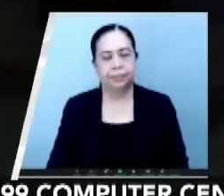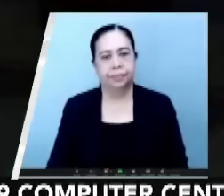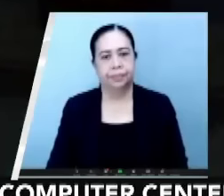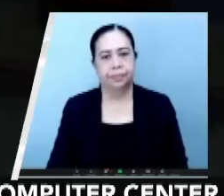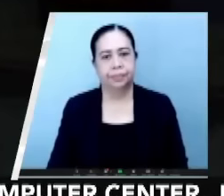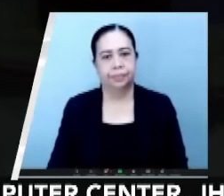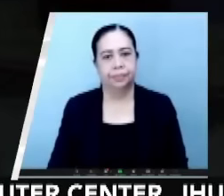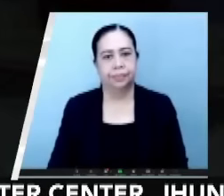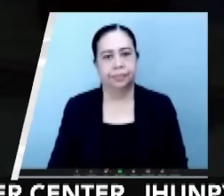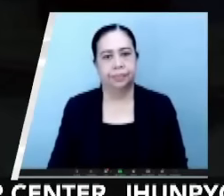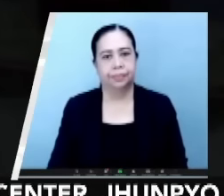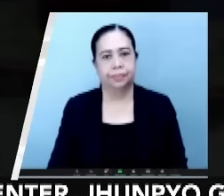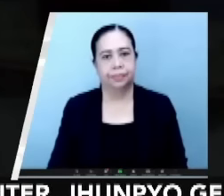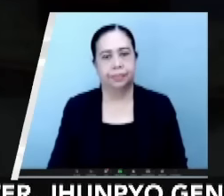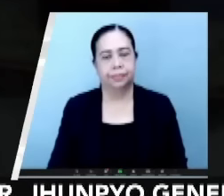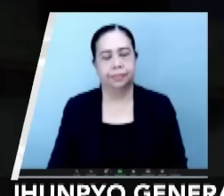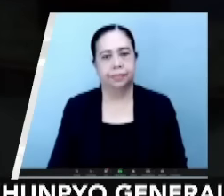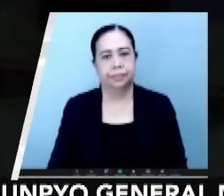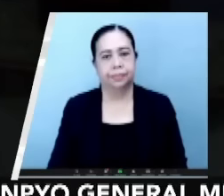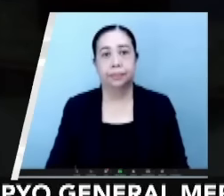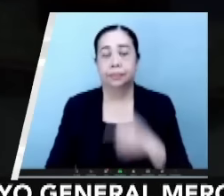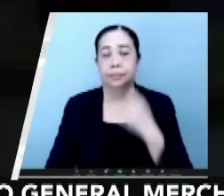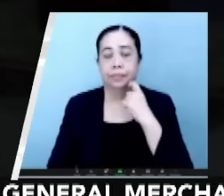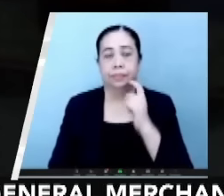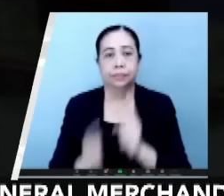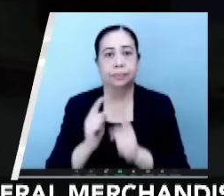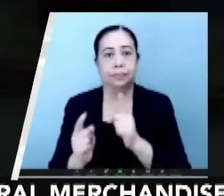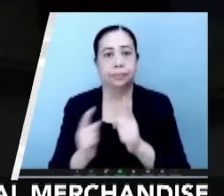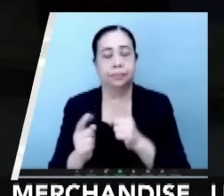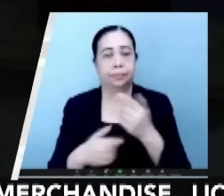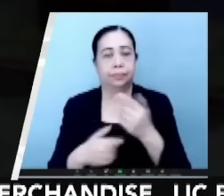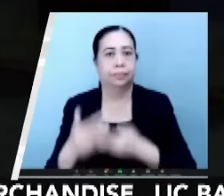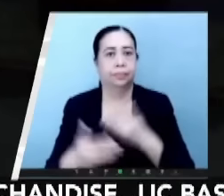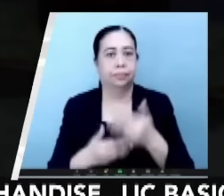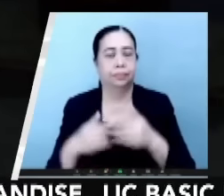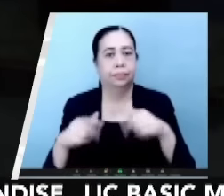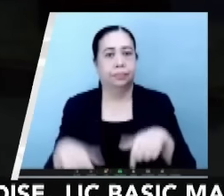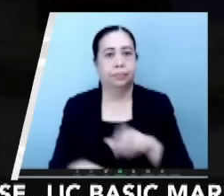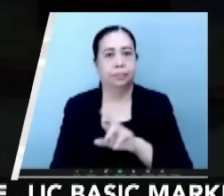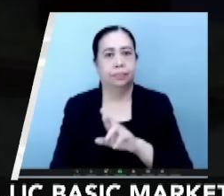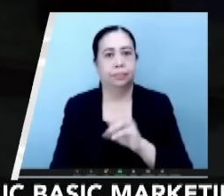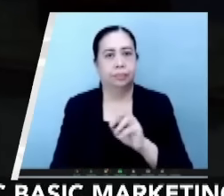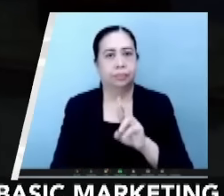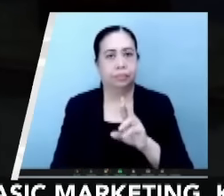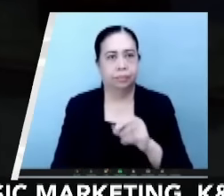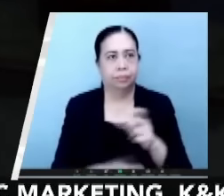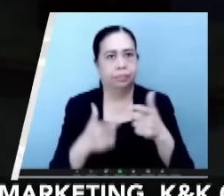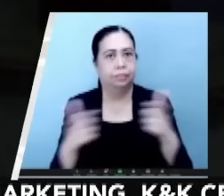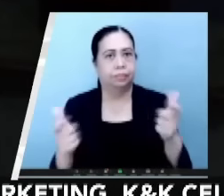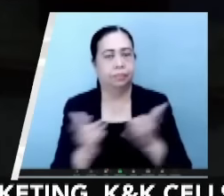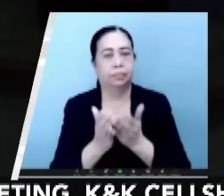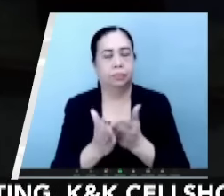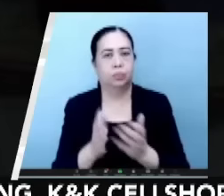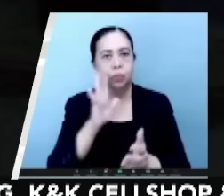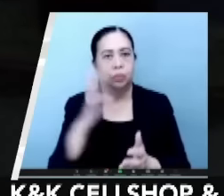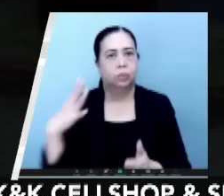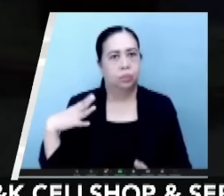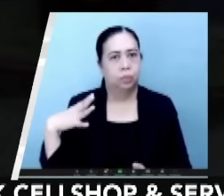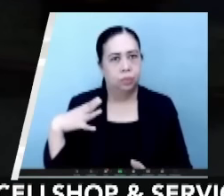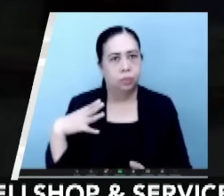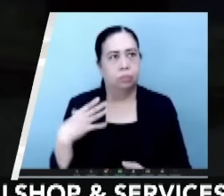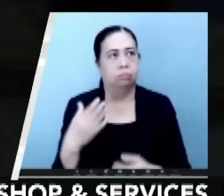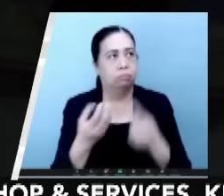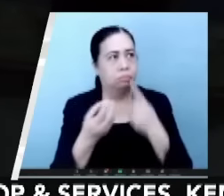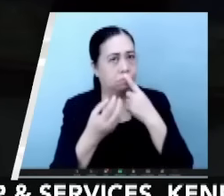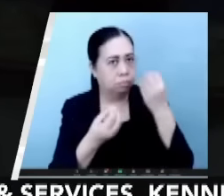Vicky, nakausap nga natin yung isa sa mga namamahalan ng operation ng Roro at cargo vessel dito. Maghihintay daw sila ng abiso ng mga otoridad.